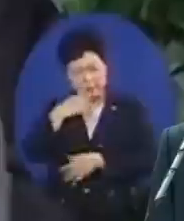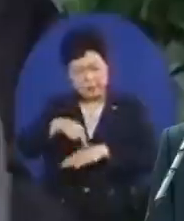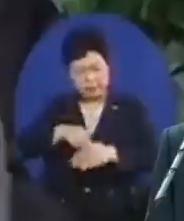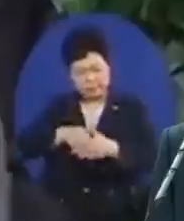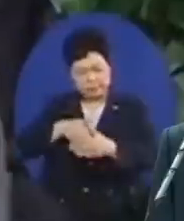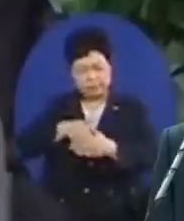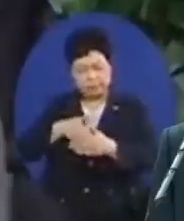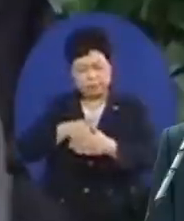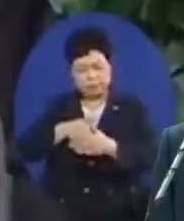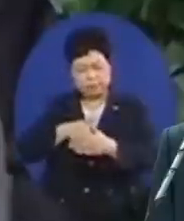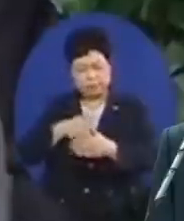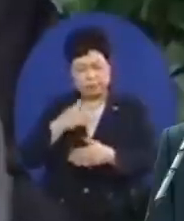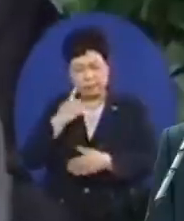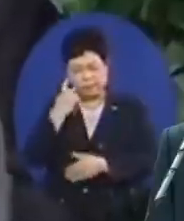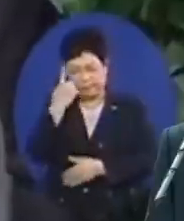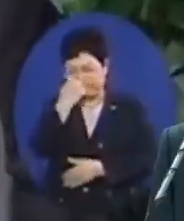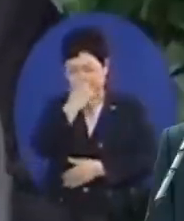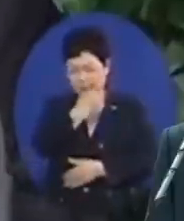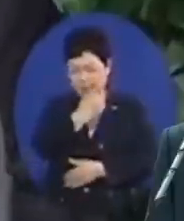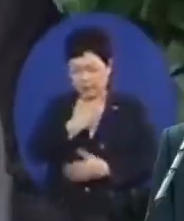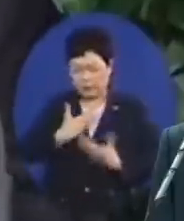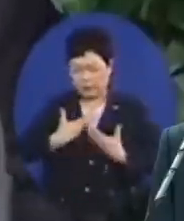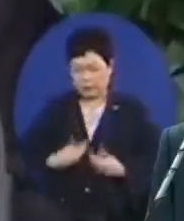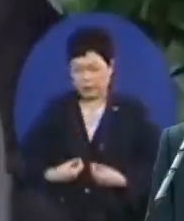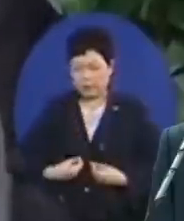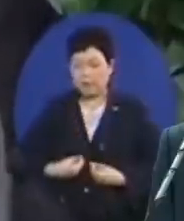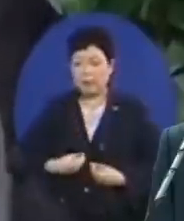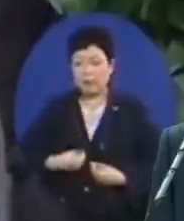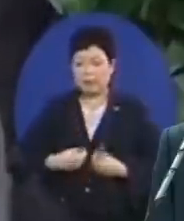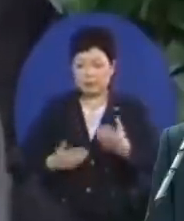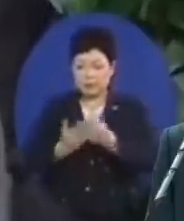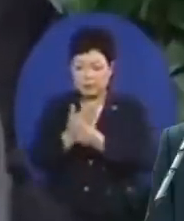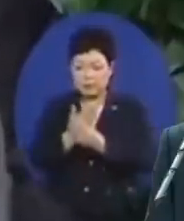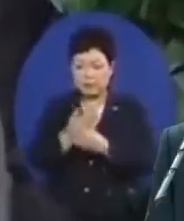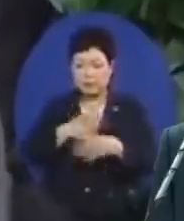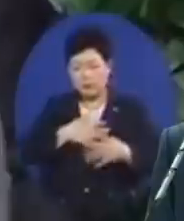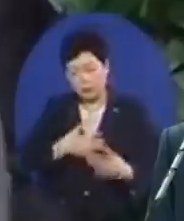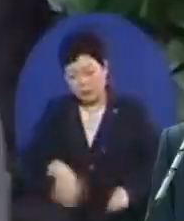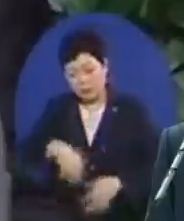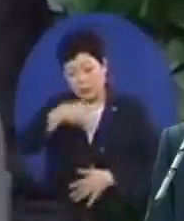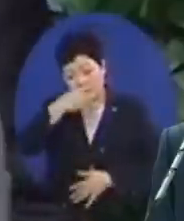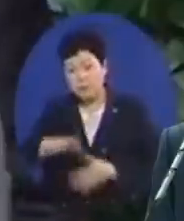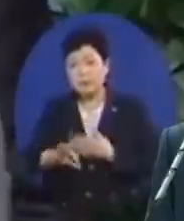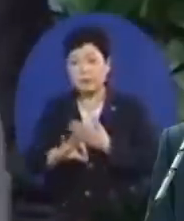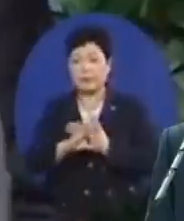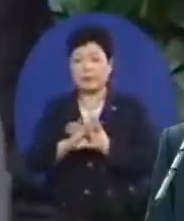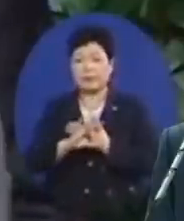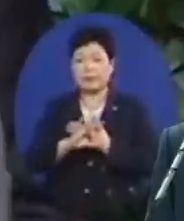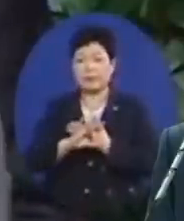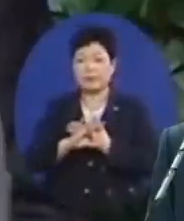불안하고 초조하고 좌절감이 다가오고 지치고 피곤하면